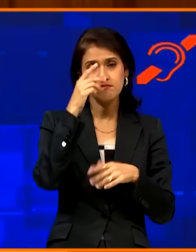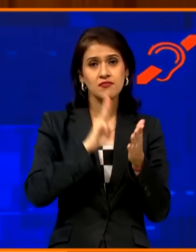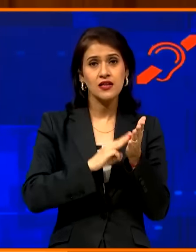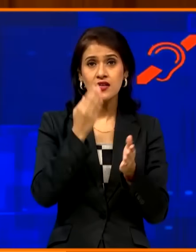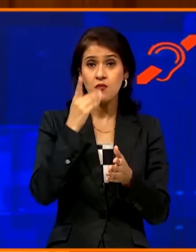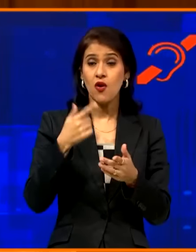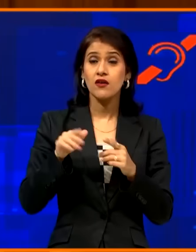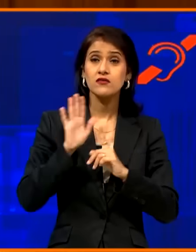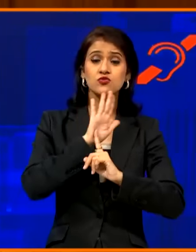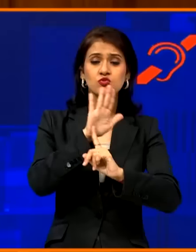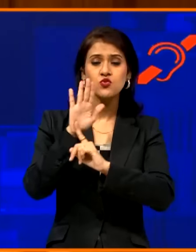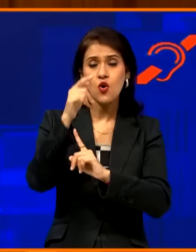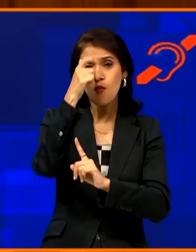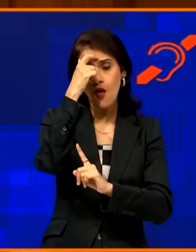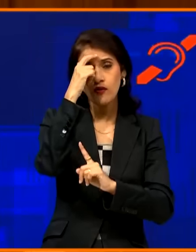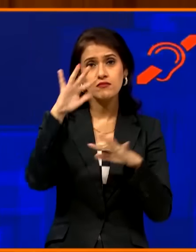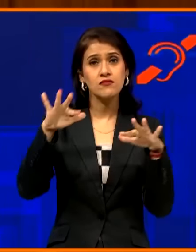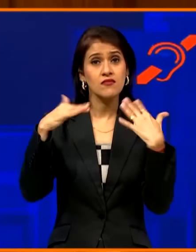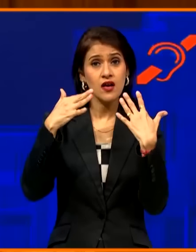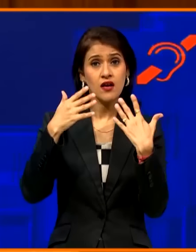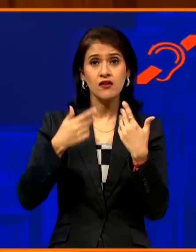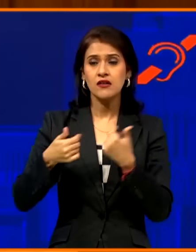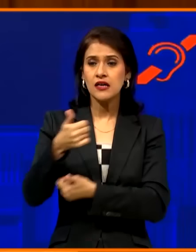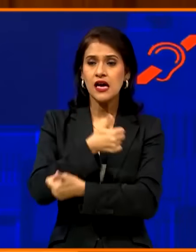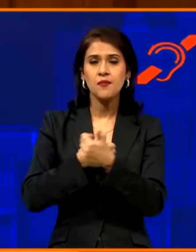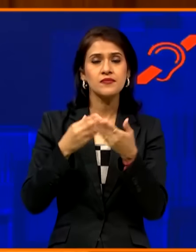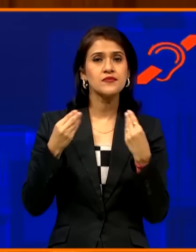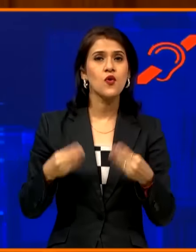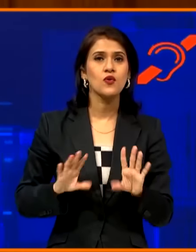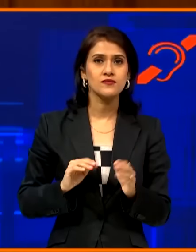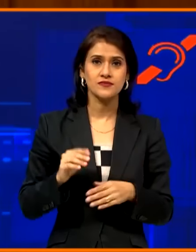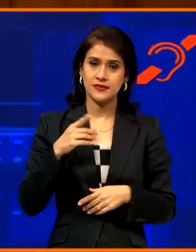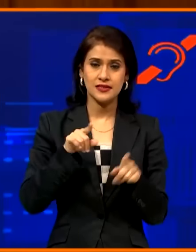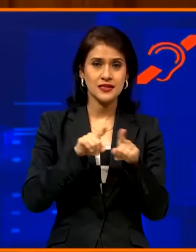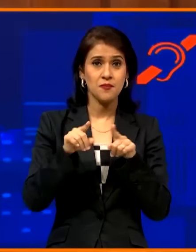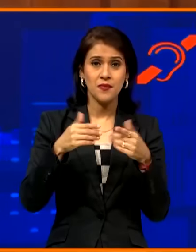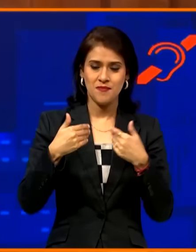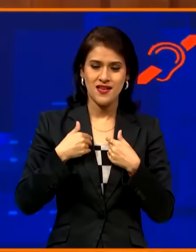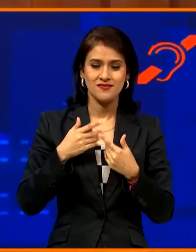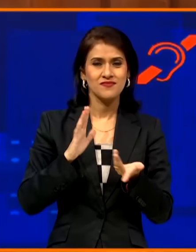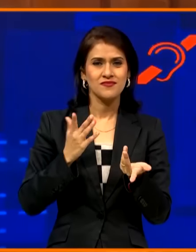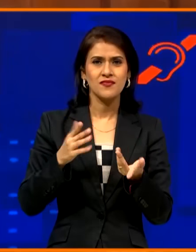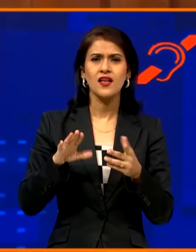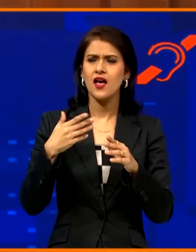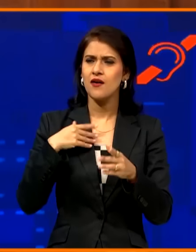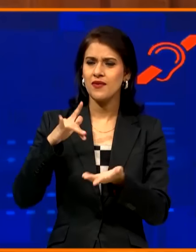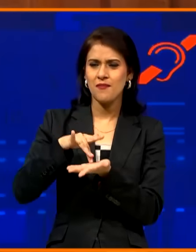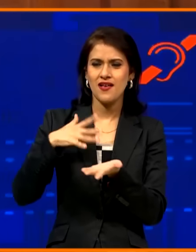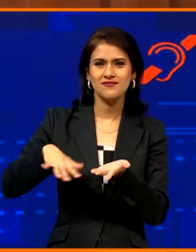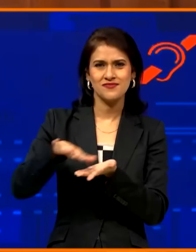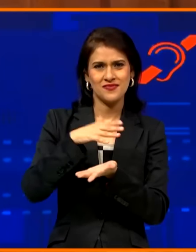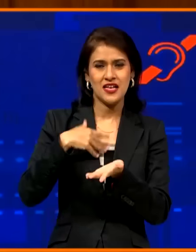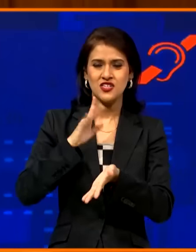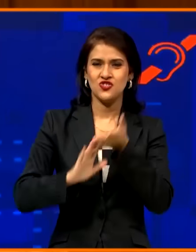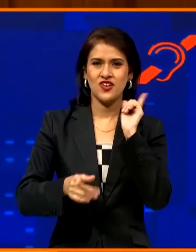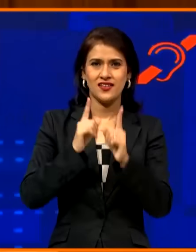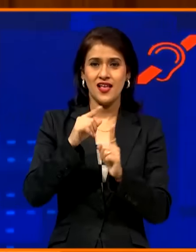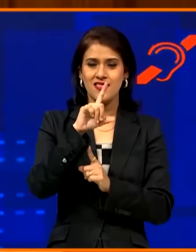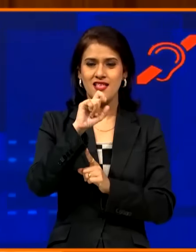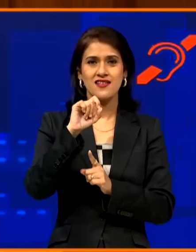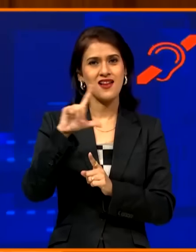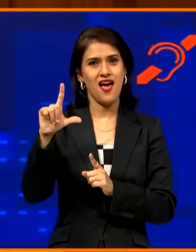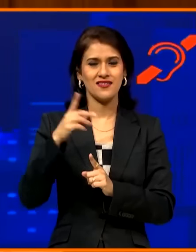की तो मेरी मेरे यहां की शादी में मैंने 10 लाख रुप खर्च कर दिए मेरा पड़ोस